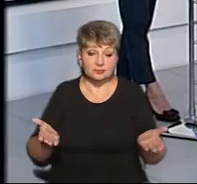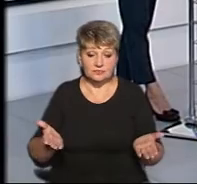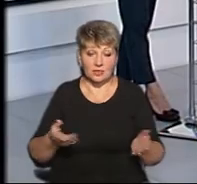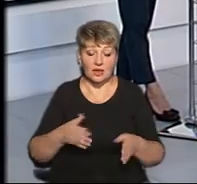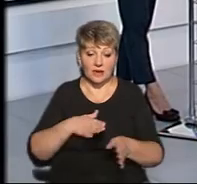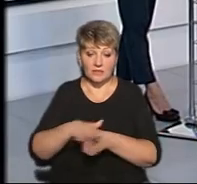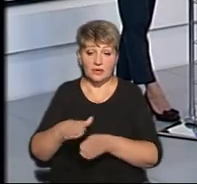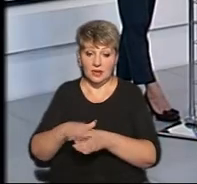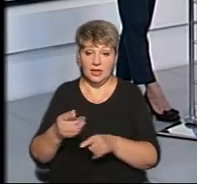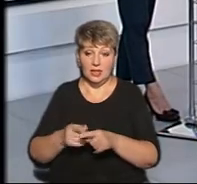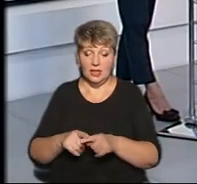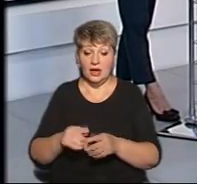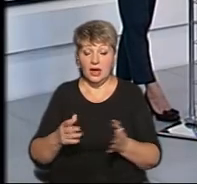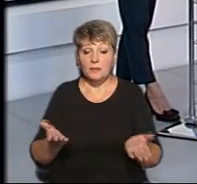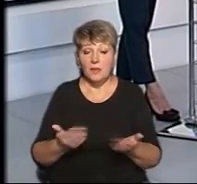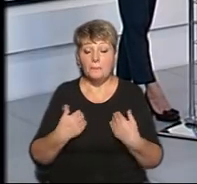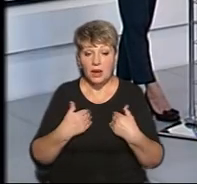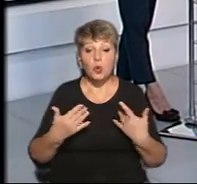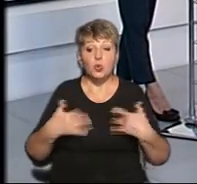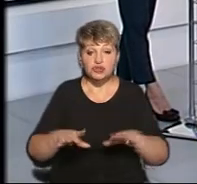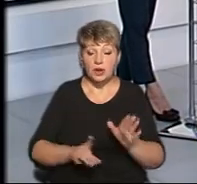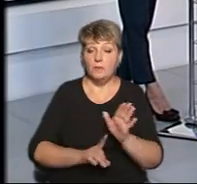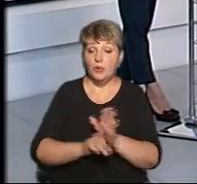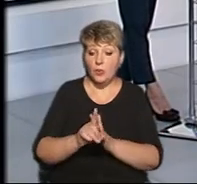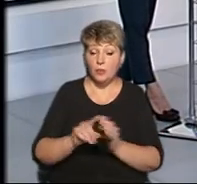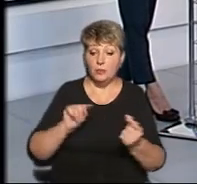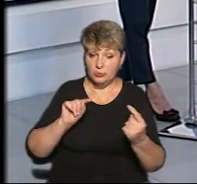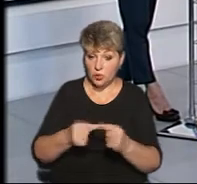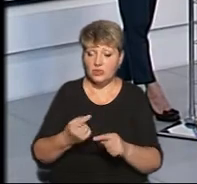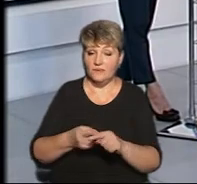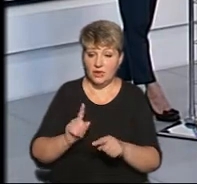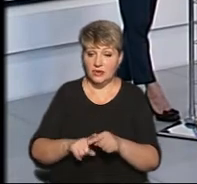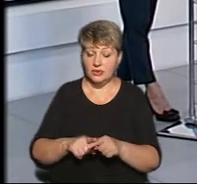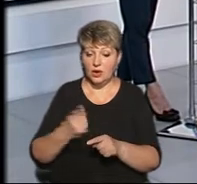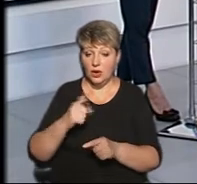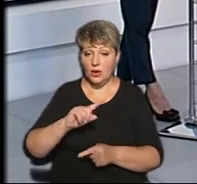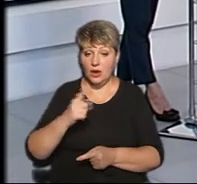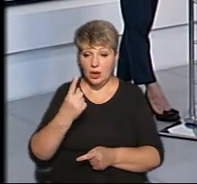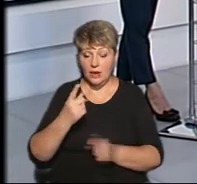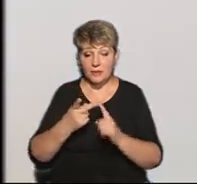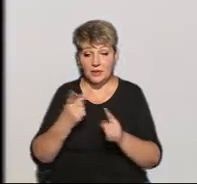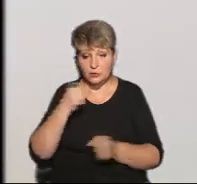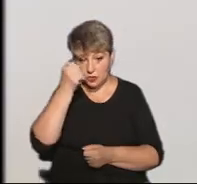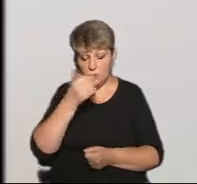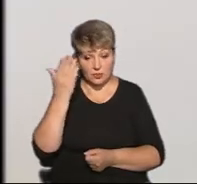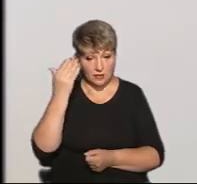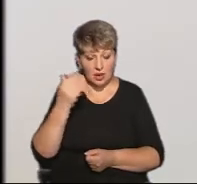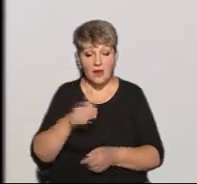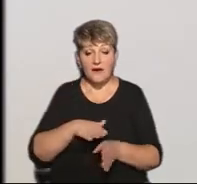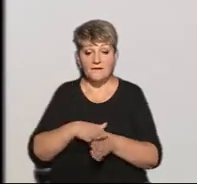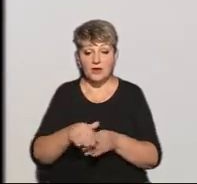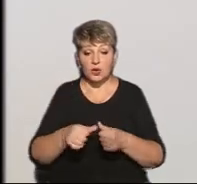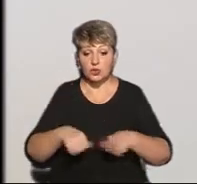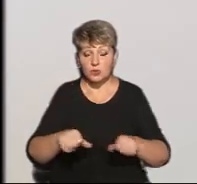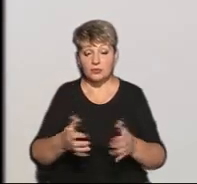Ну, зокрема, ми вже почали проти цього боротися ще півтора року тому, здається, ми виконком прийняв рішення